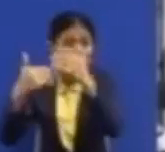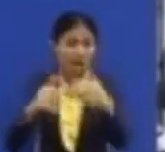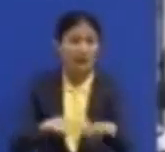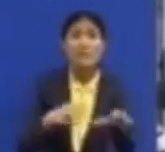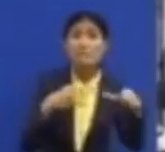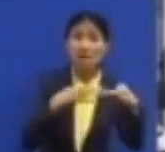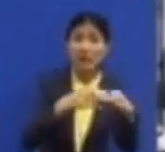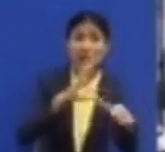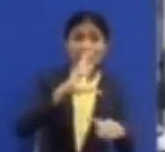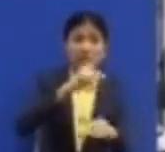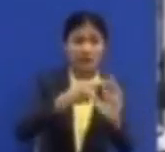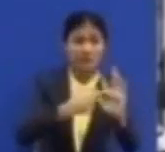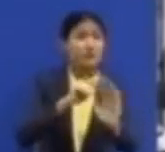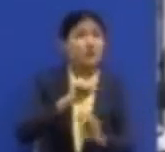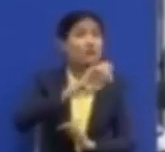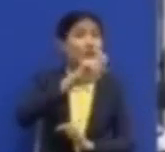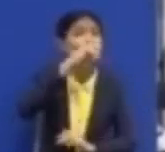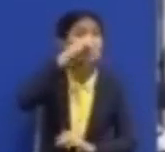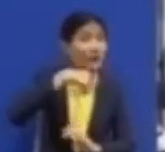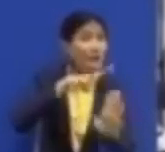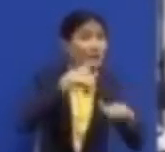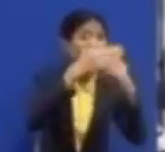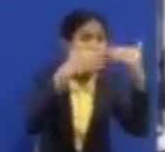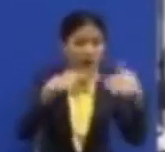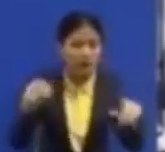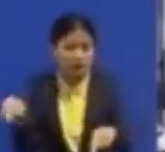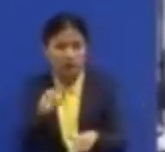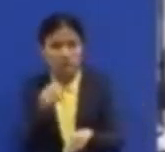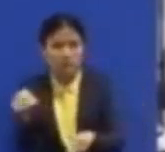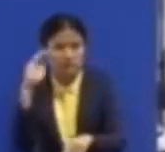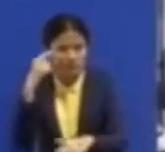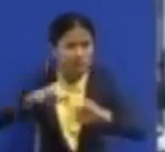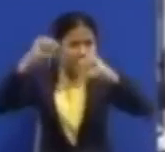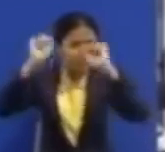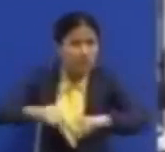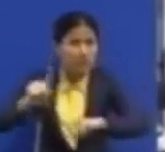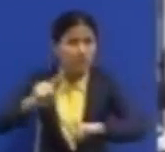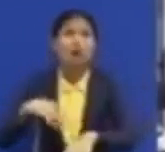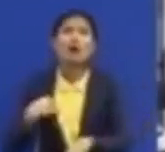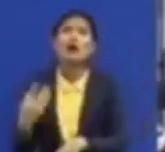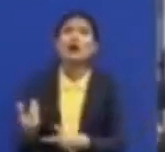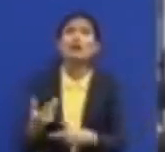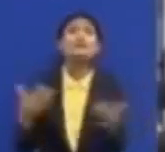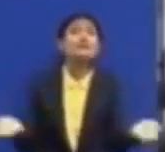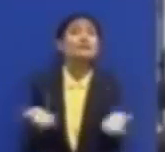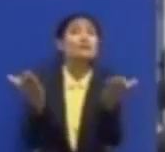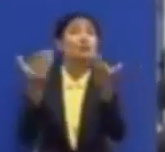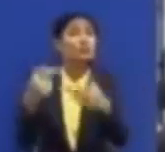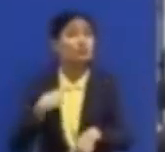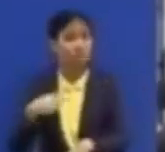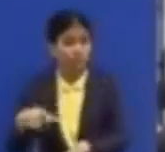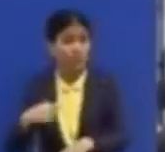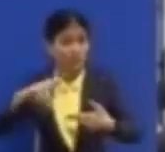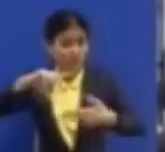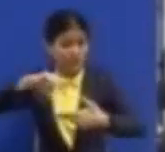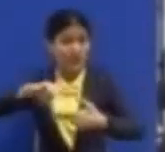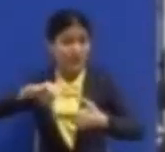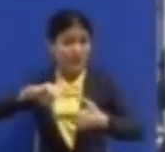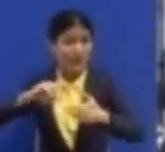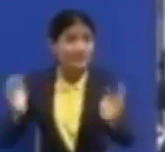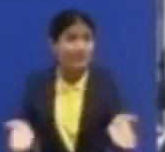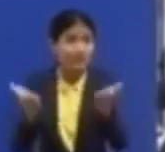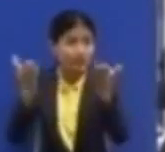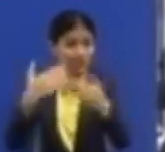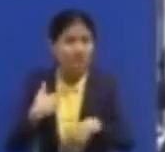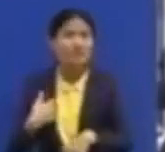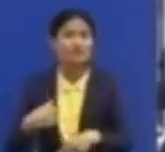สนุนในส่วนของพรรคพลังประชารัฐในการที่จะสนับสนุนเป็นประธานสภาผู้แทนราษฎร